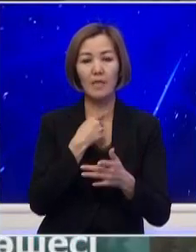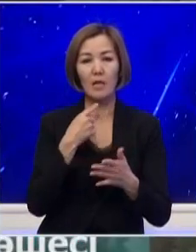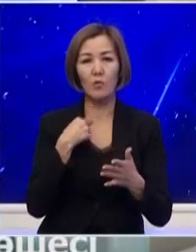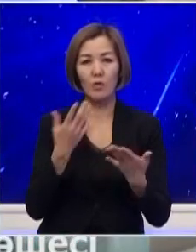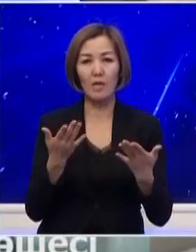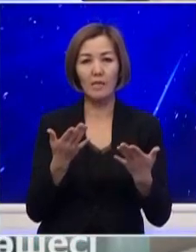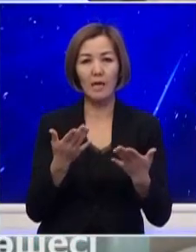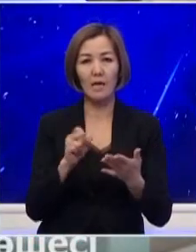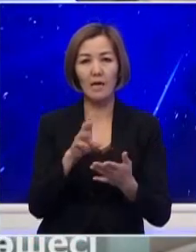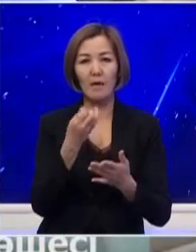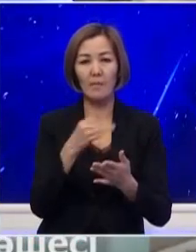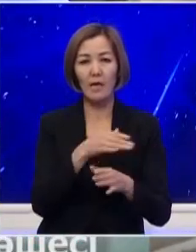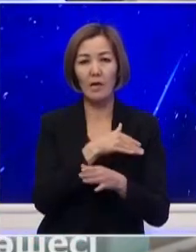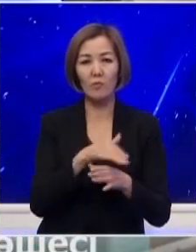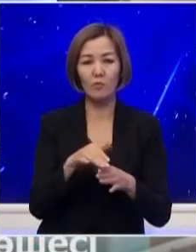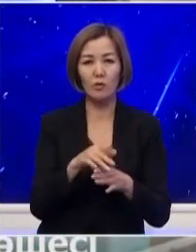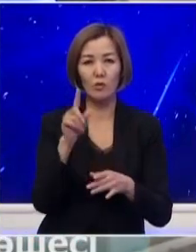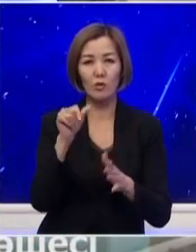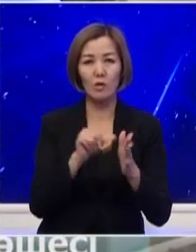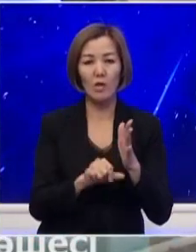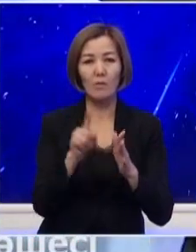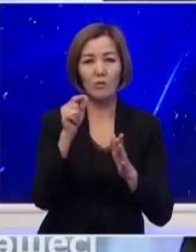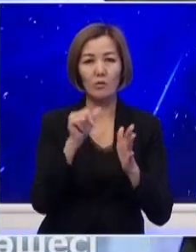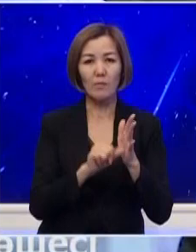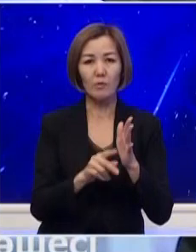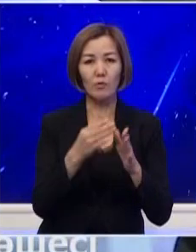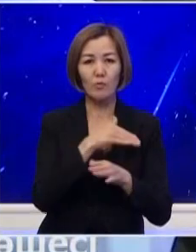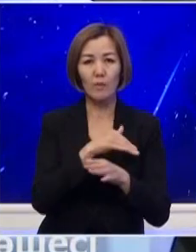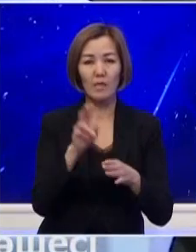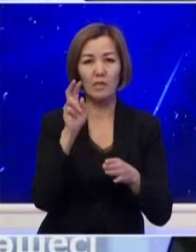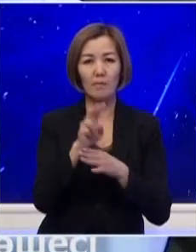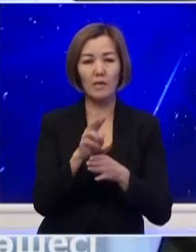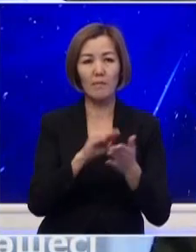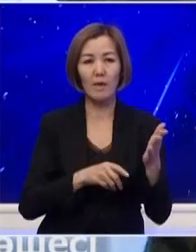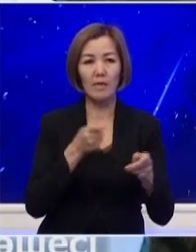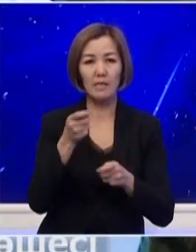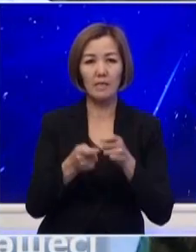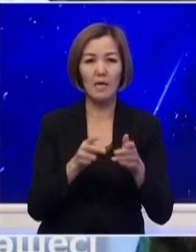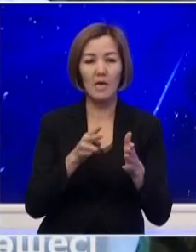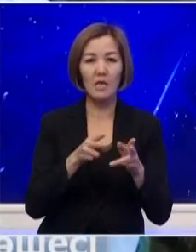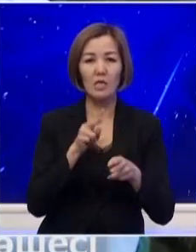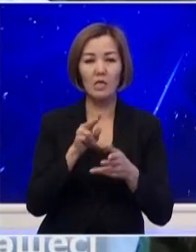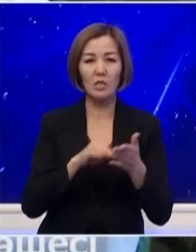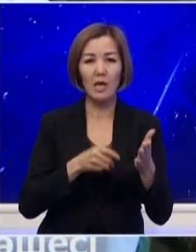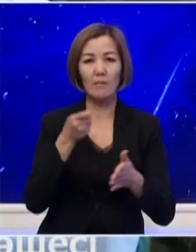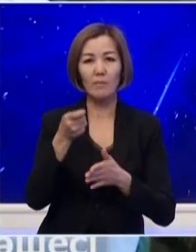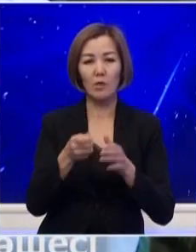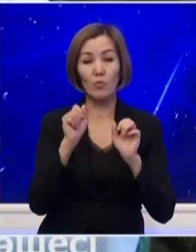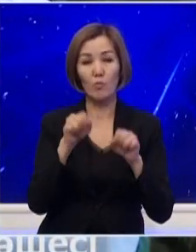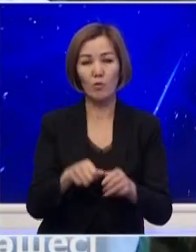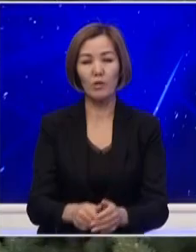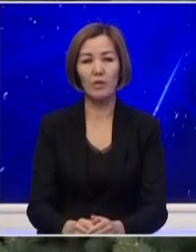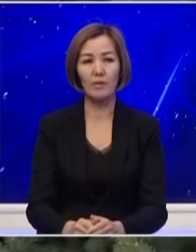8-775-06-10-30 сенім телефонына немесе Талдықорғандағы Абылайхан көшесі 160-164 мекен жайына келіп, арыздануға болатынын